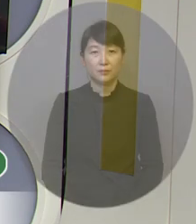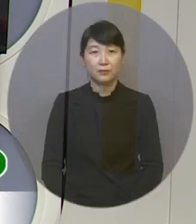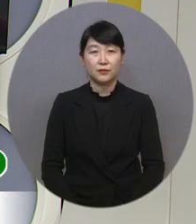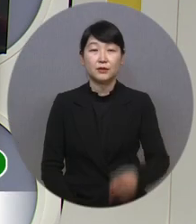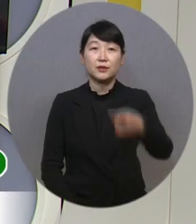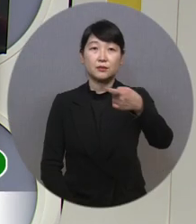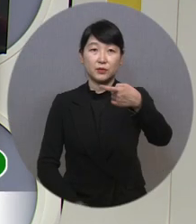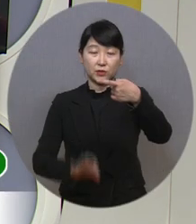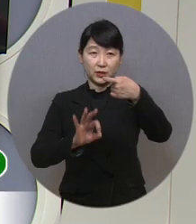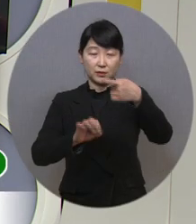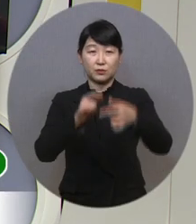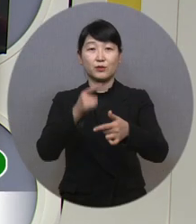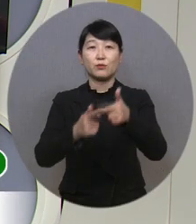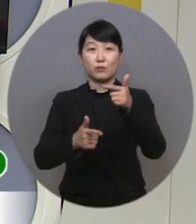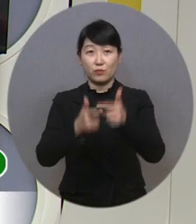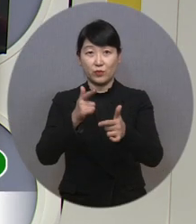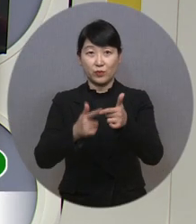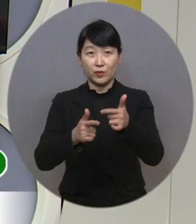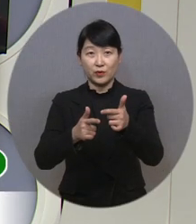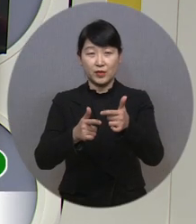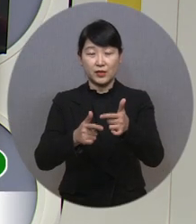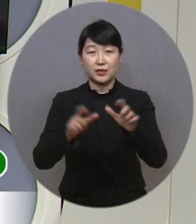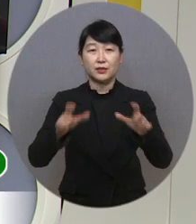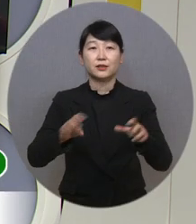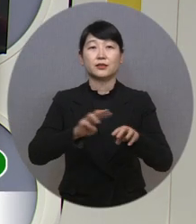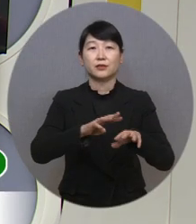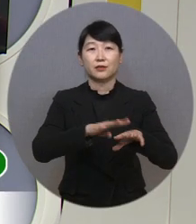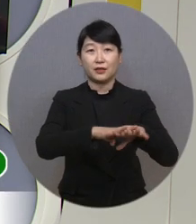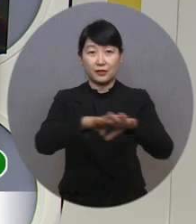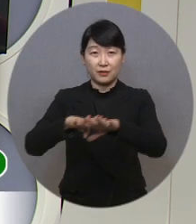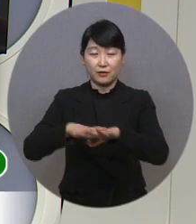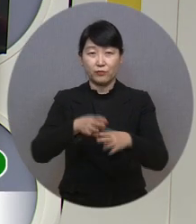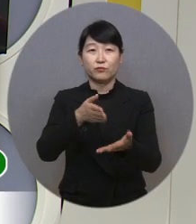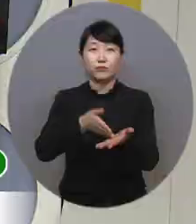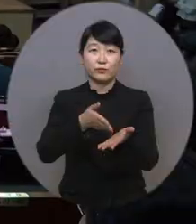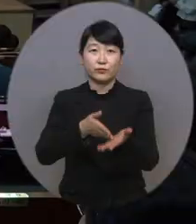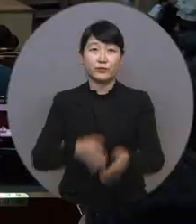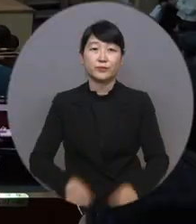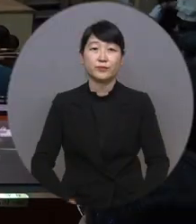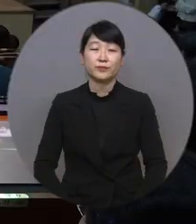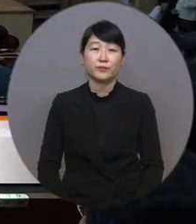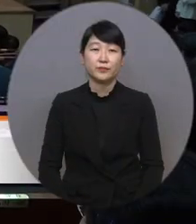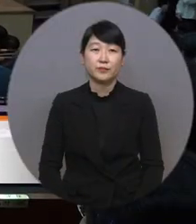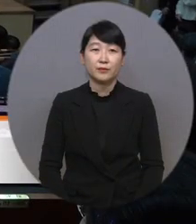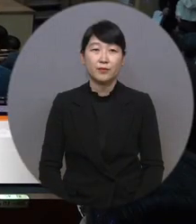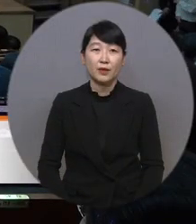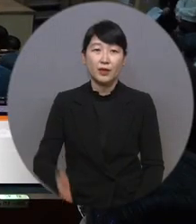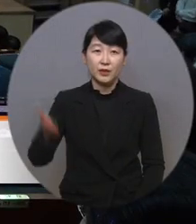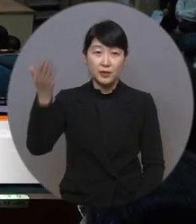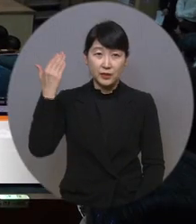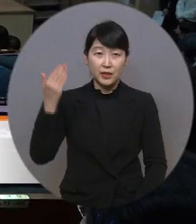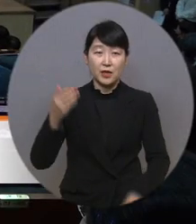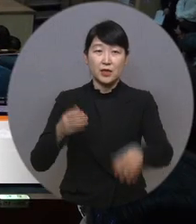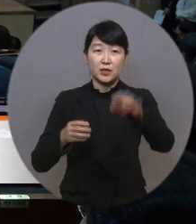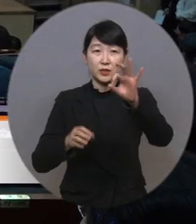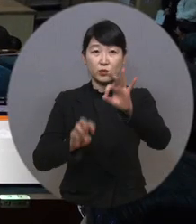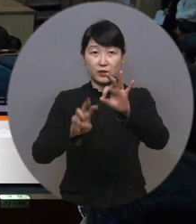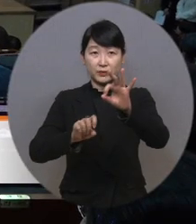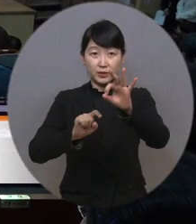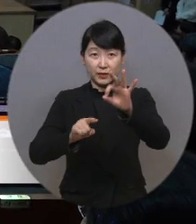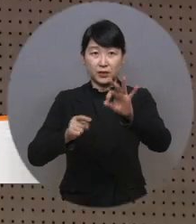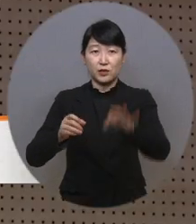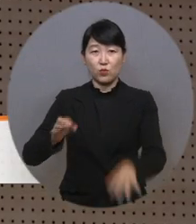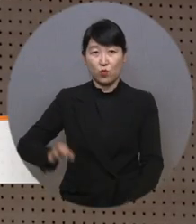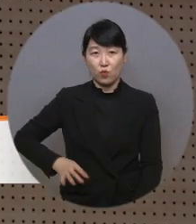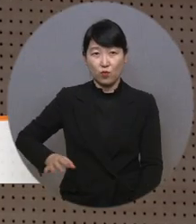11월 10일 목요일 만만한 뉴스는 지역 네트워크 소식으로 함께합니다. 지난 10월 31일 원주시